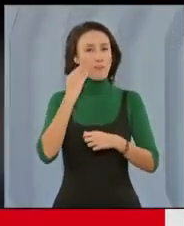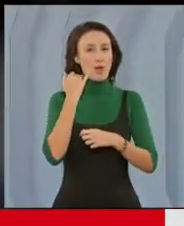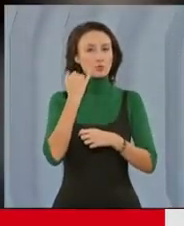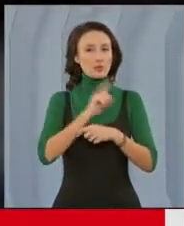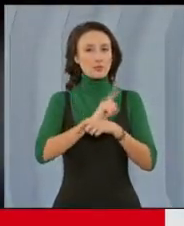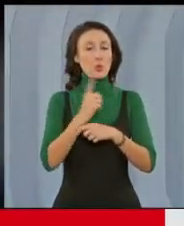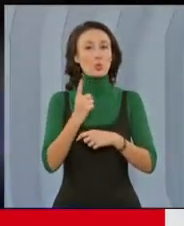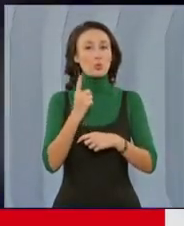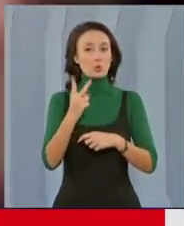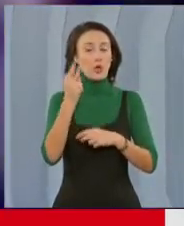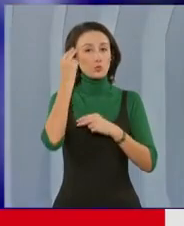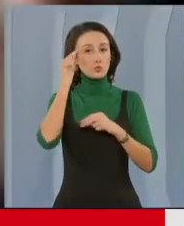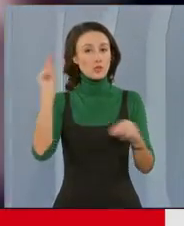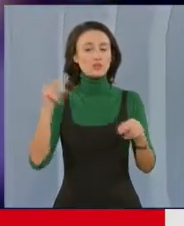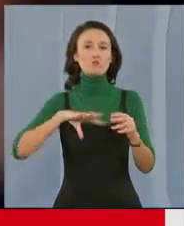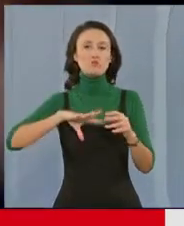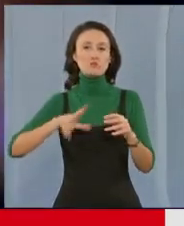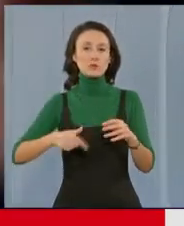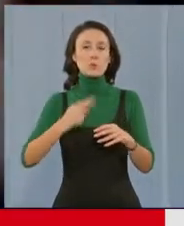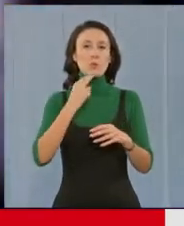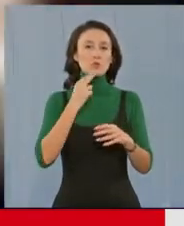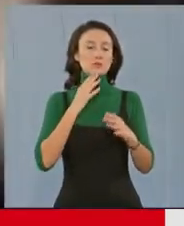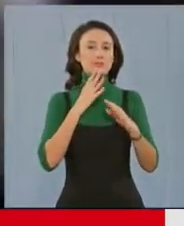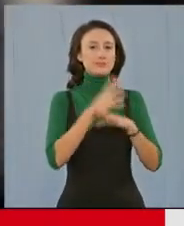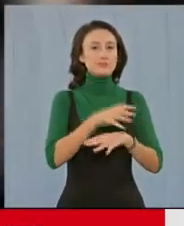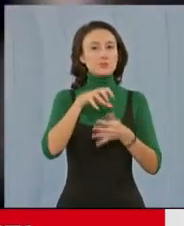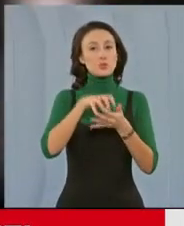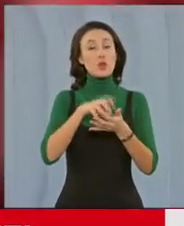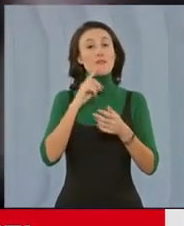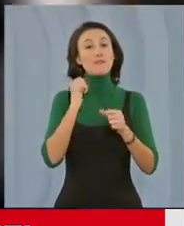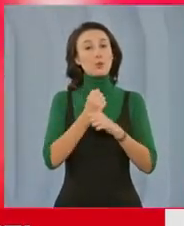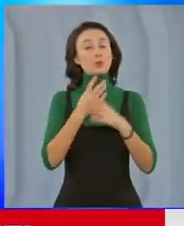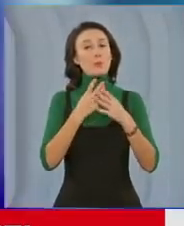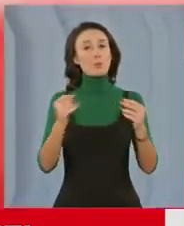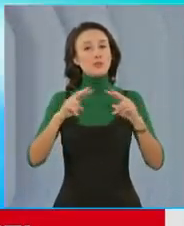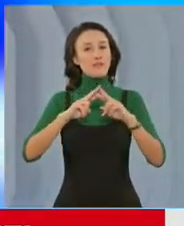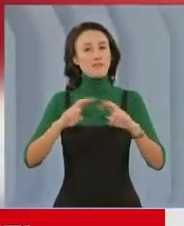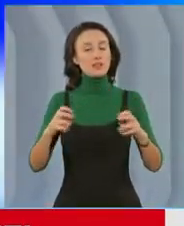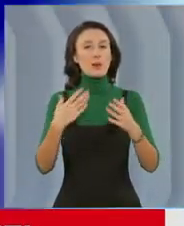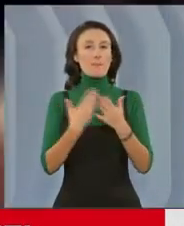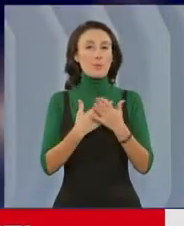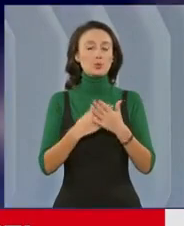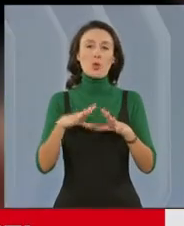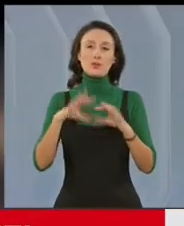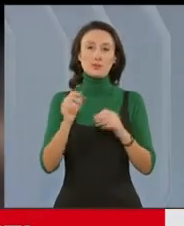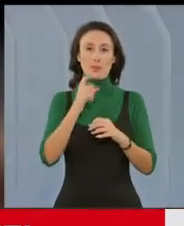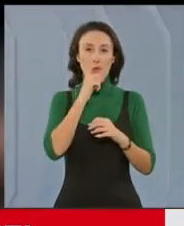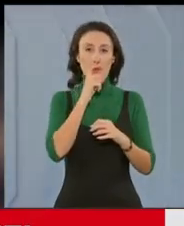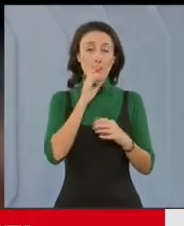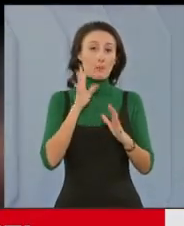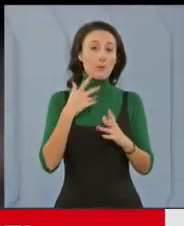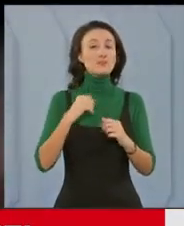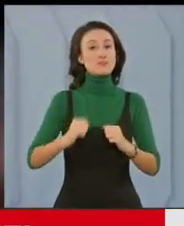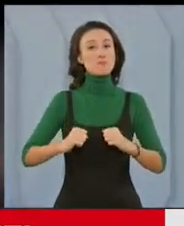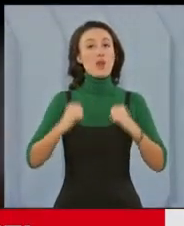imediat la 112 și a anunțat furtul iar Poliția a împânzit zona și au fost făcute mai multe filtre pentru a da de urma băiatului însă cel mai probabil